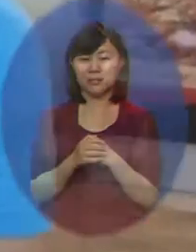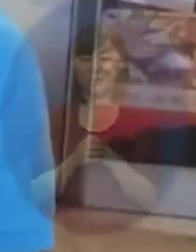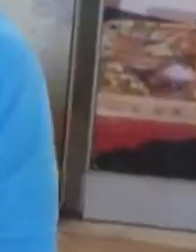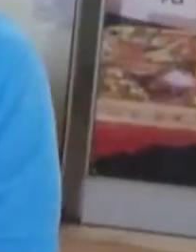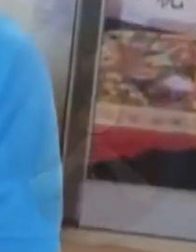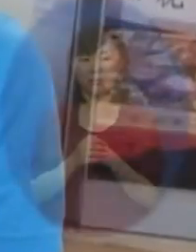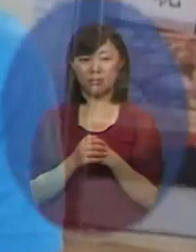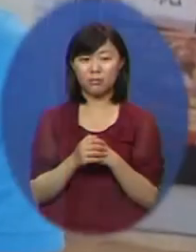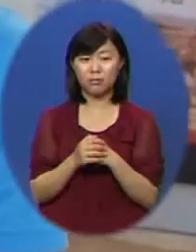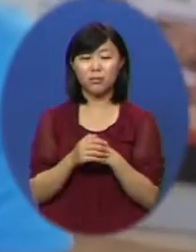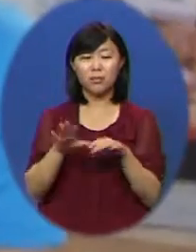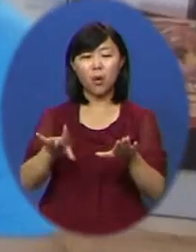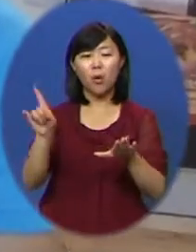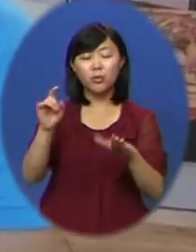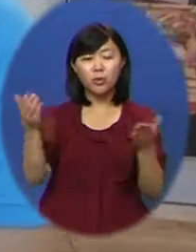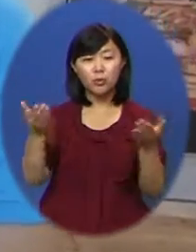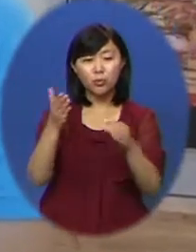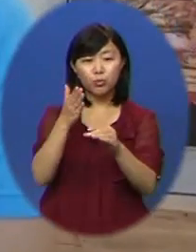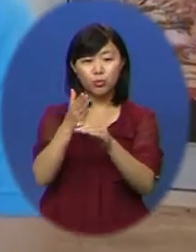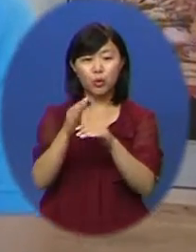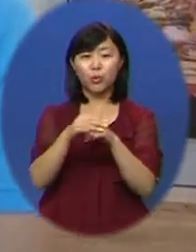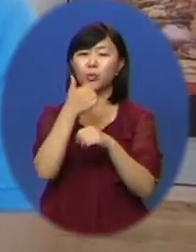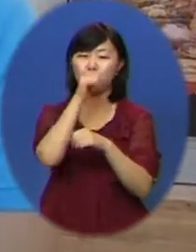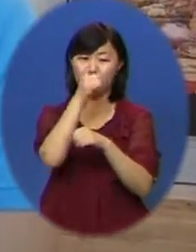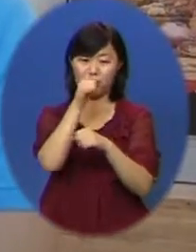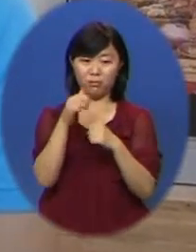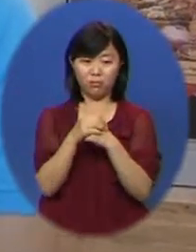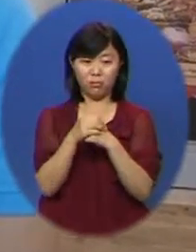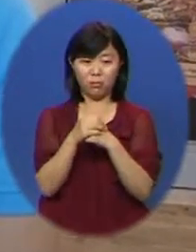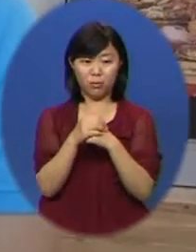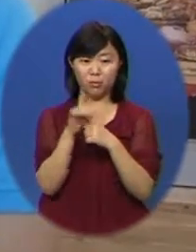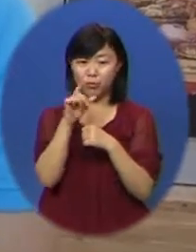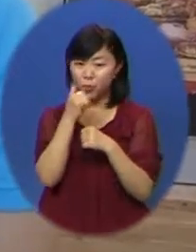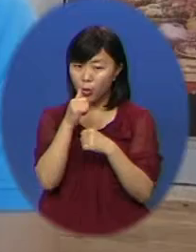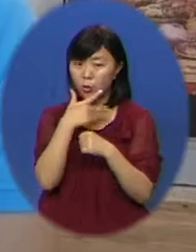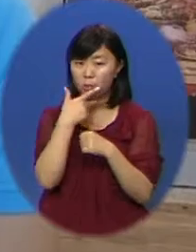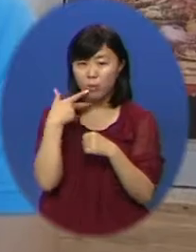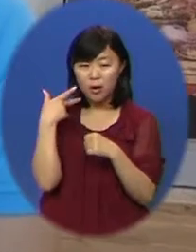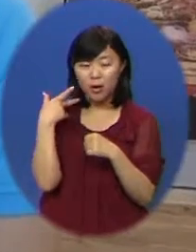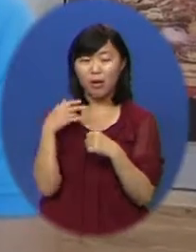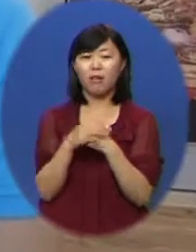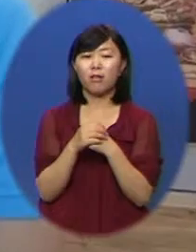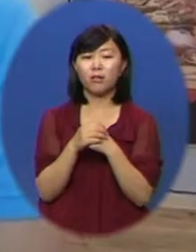지금 어떤 일을 하고 계시는 건데요? 공약하고. 어떤 공약을? 영어요.